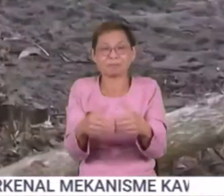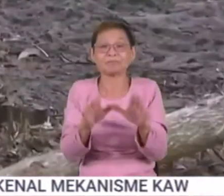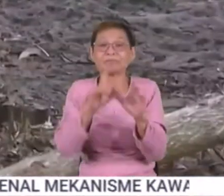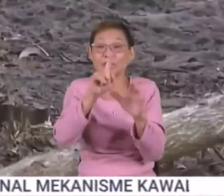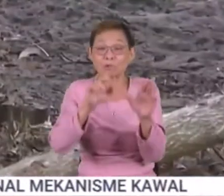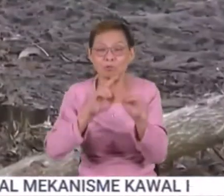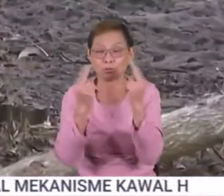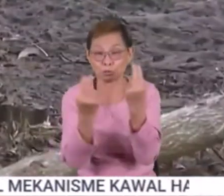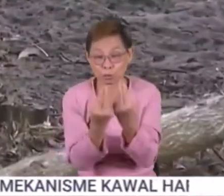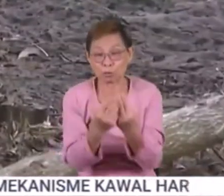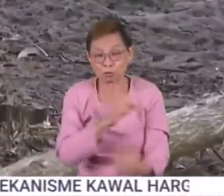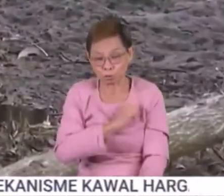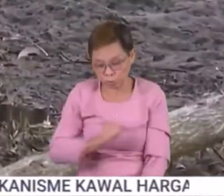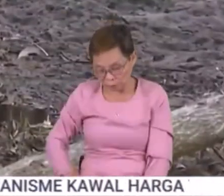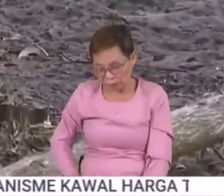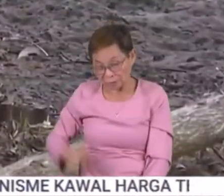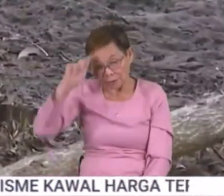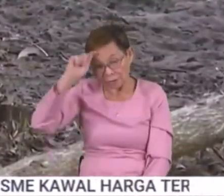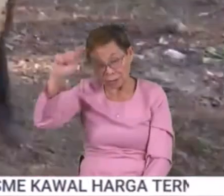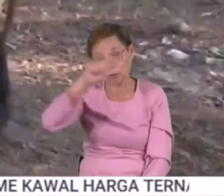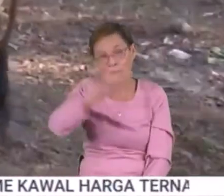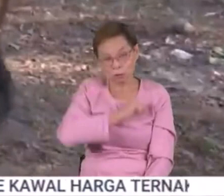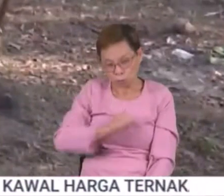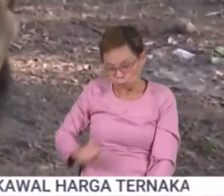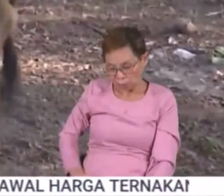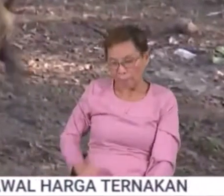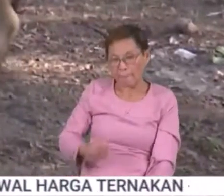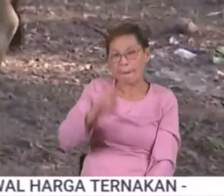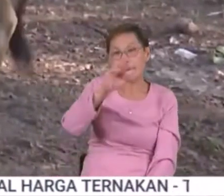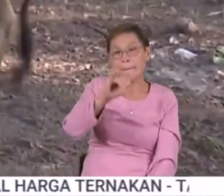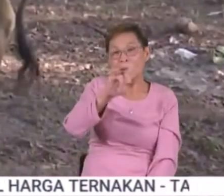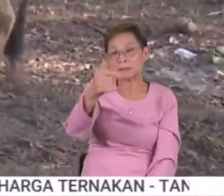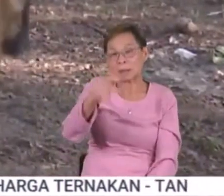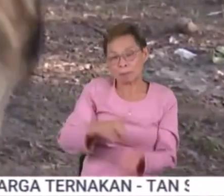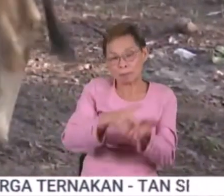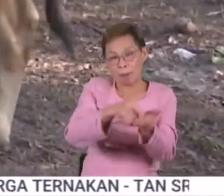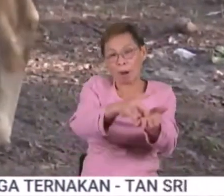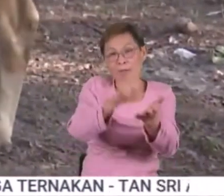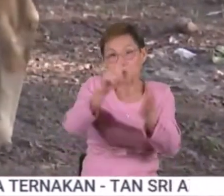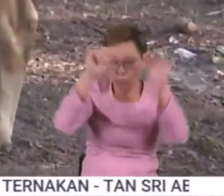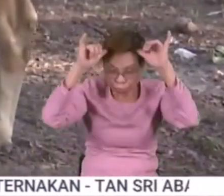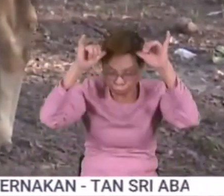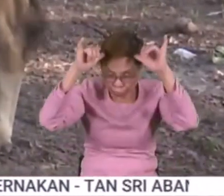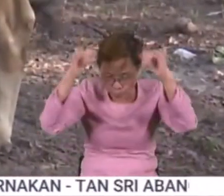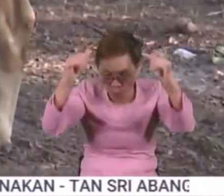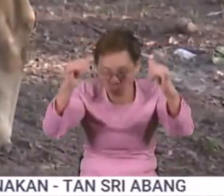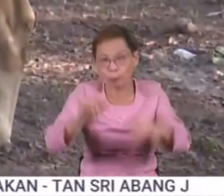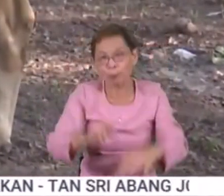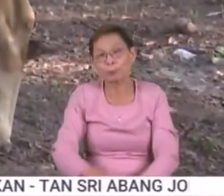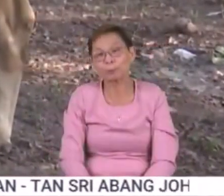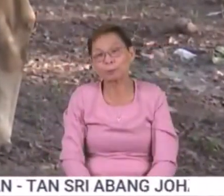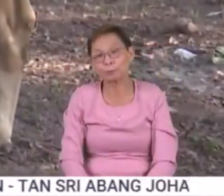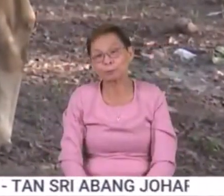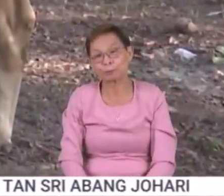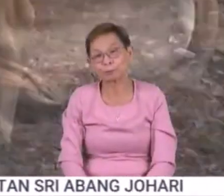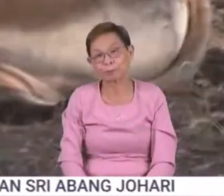dipertontonkan Sultan Terengganu Sultan Mizan Zainal albidin turut menyumbangkan seekor lembu bagi ibadah tersebut